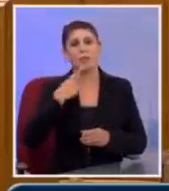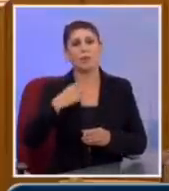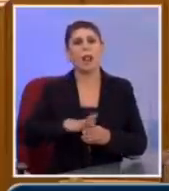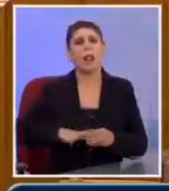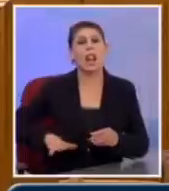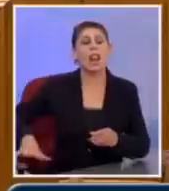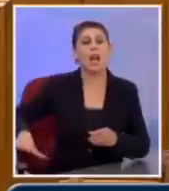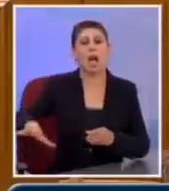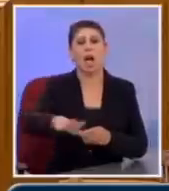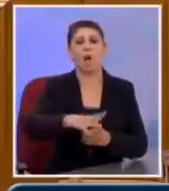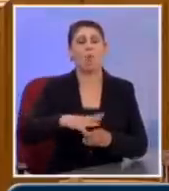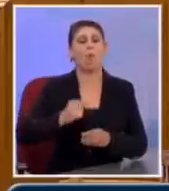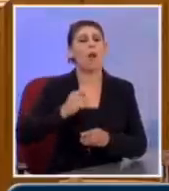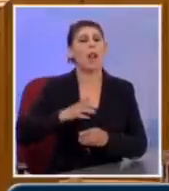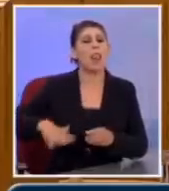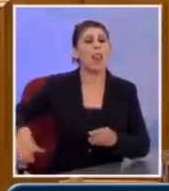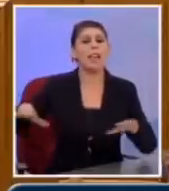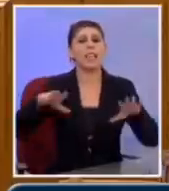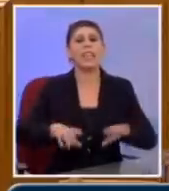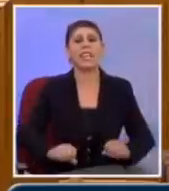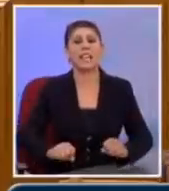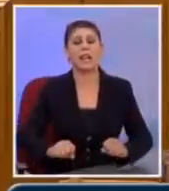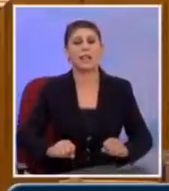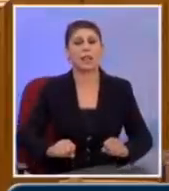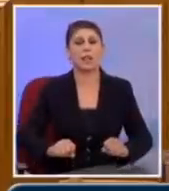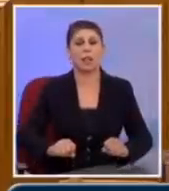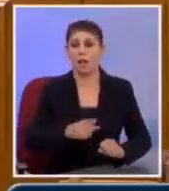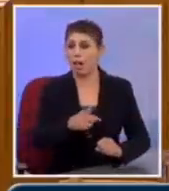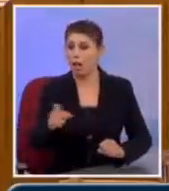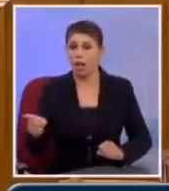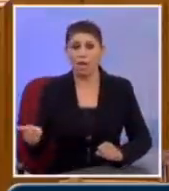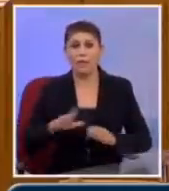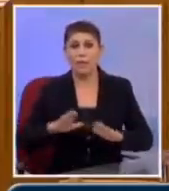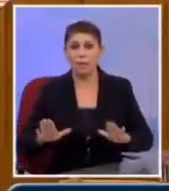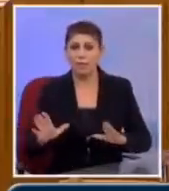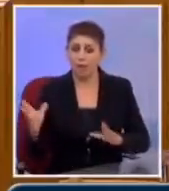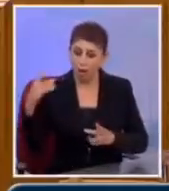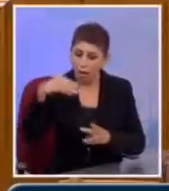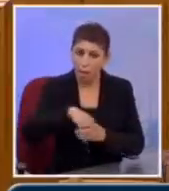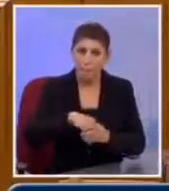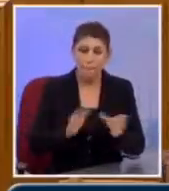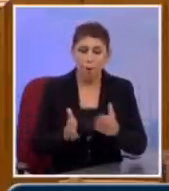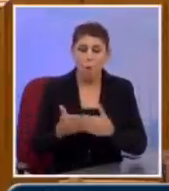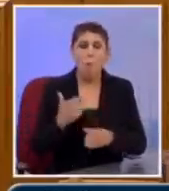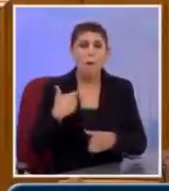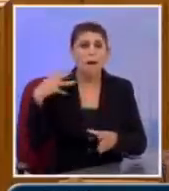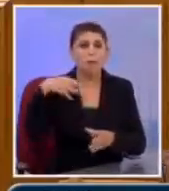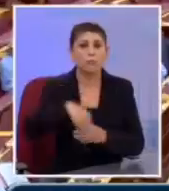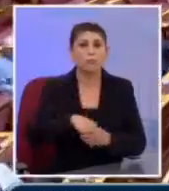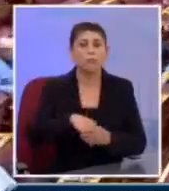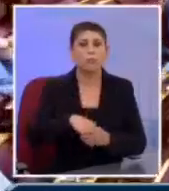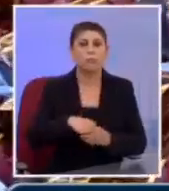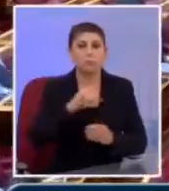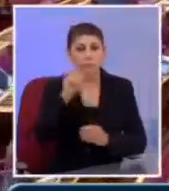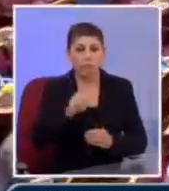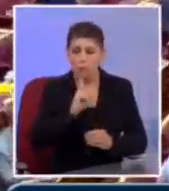και της λαϊκής κυριαρχίας. Είναι αυτά τα παιδιά τμήμα του λαού μας? Ζούνε όπως ζουν τα δικά μας